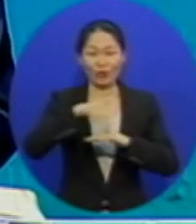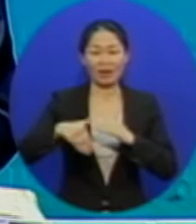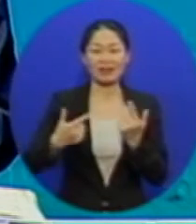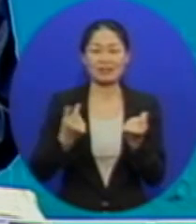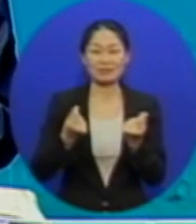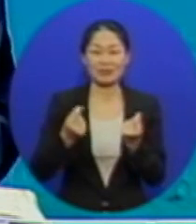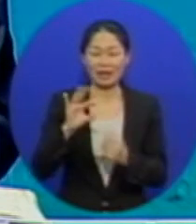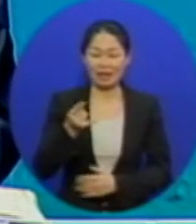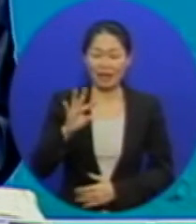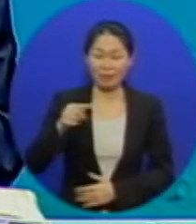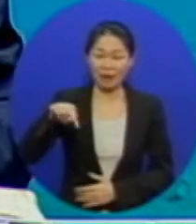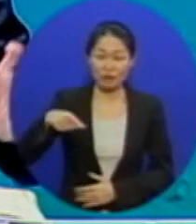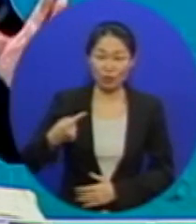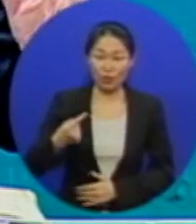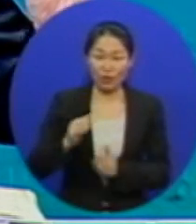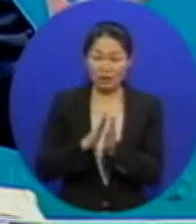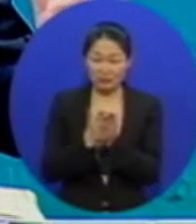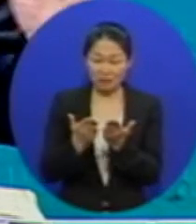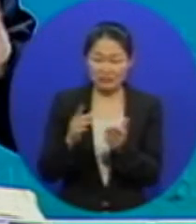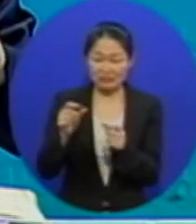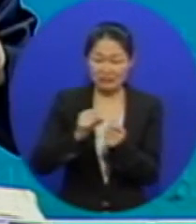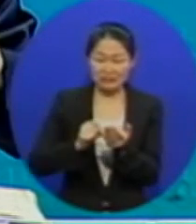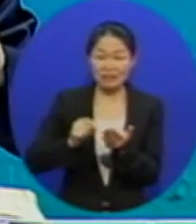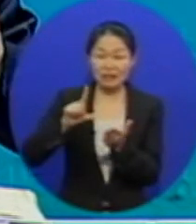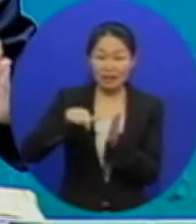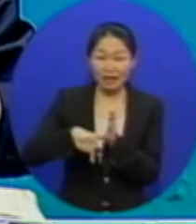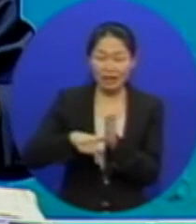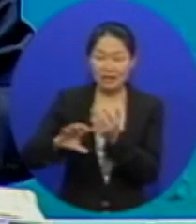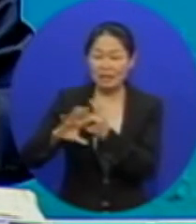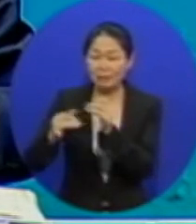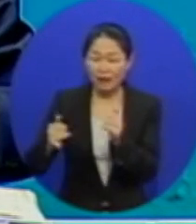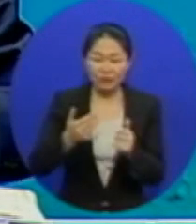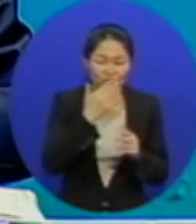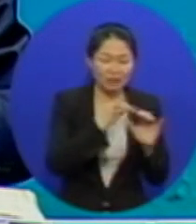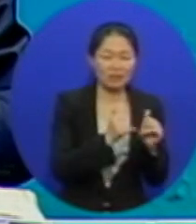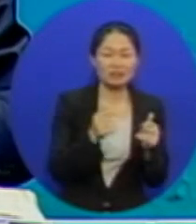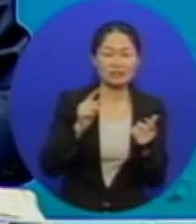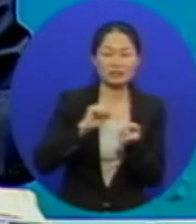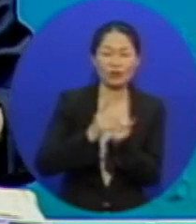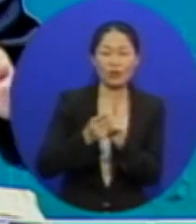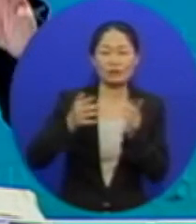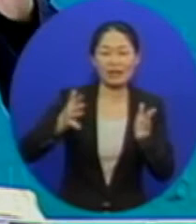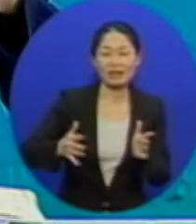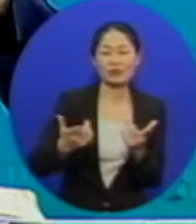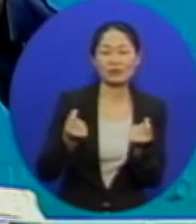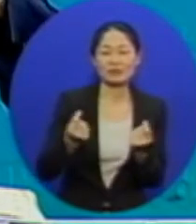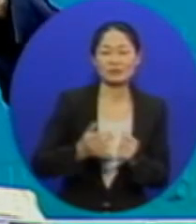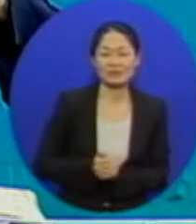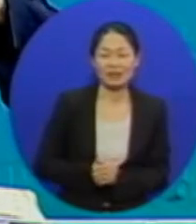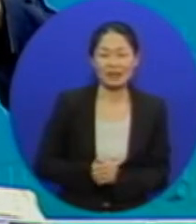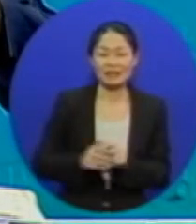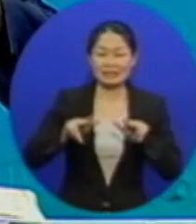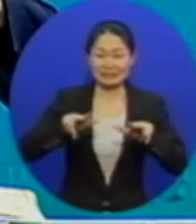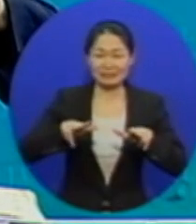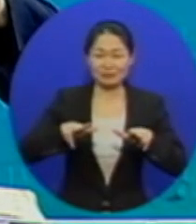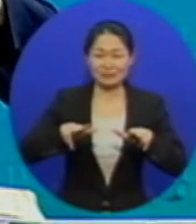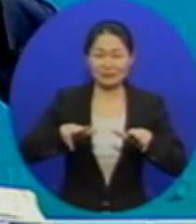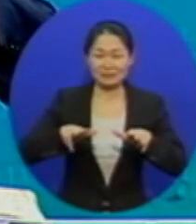앱에서 서로 쓸 당시에는 이방인과 유대인들이 그랬습니다 지금은